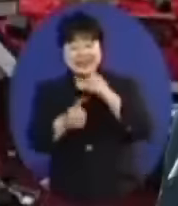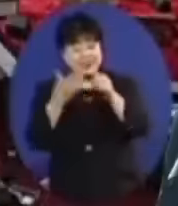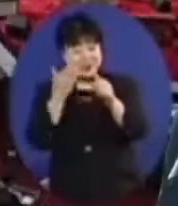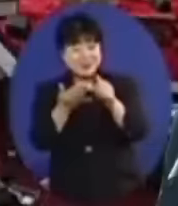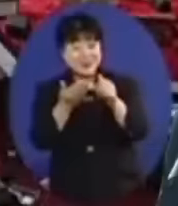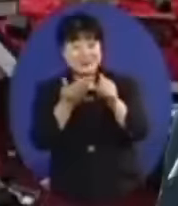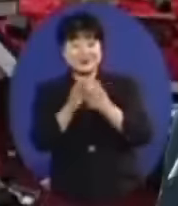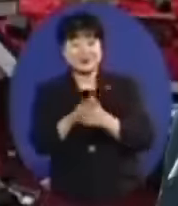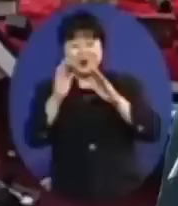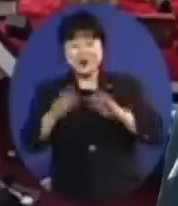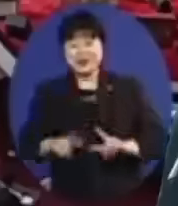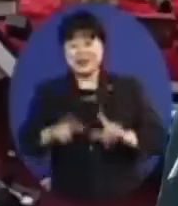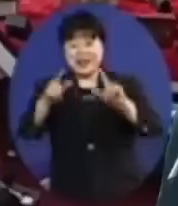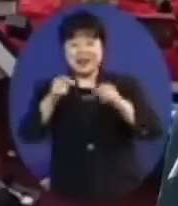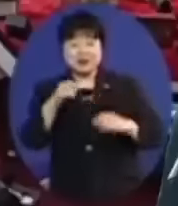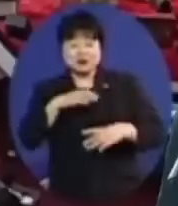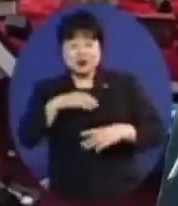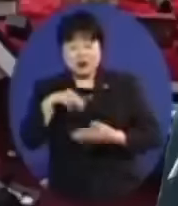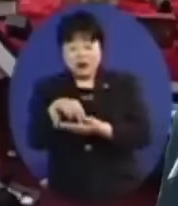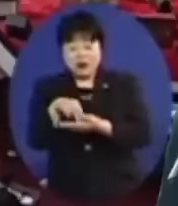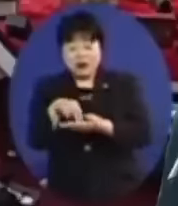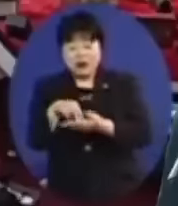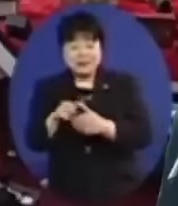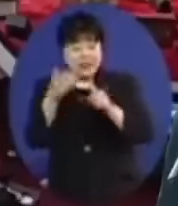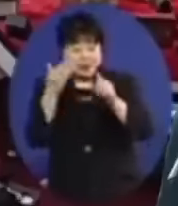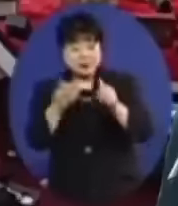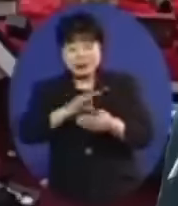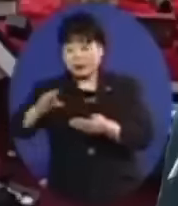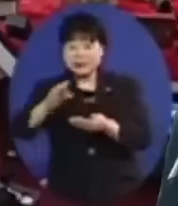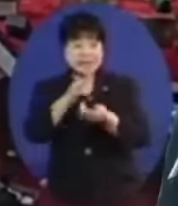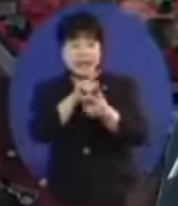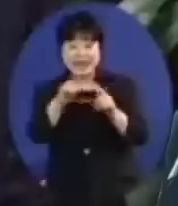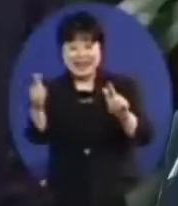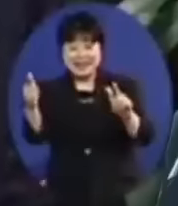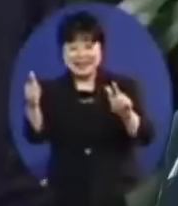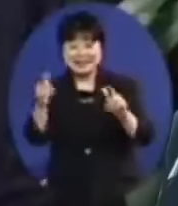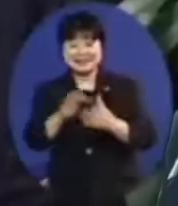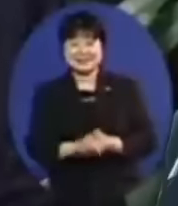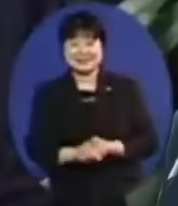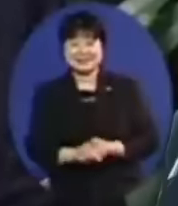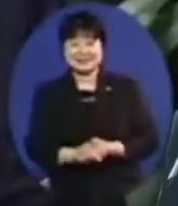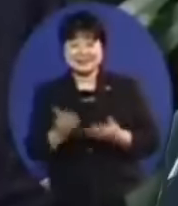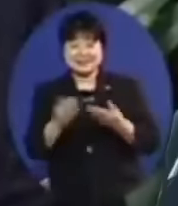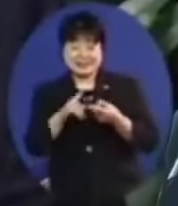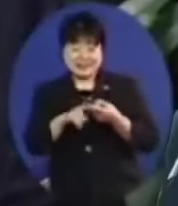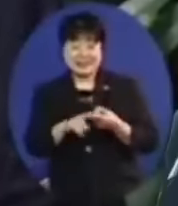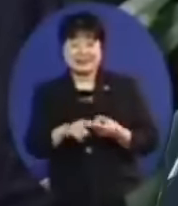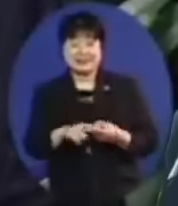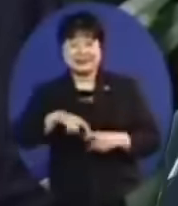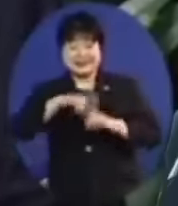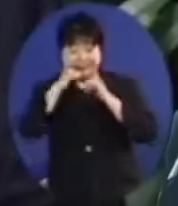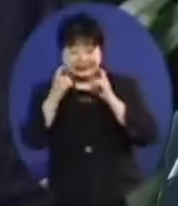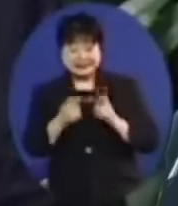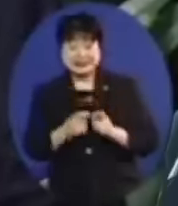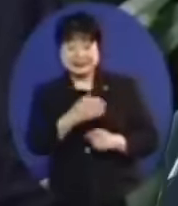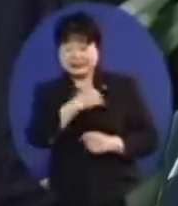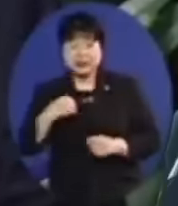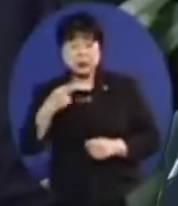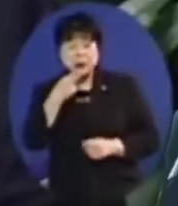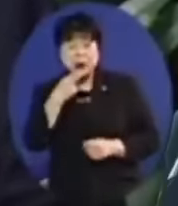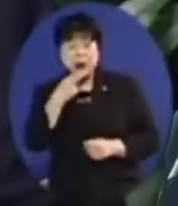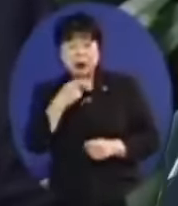하나님께서는 오늘날도 두려워 떠는 사람은 사용하지 않습니다. 무슨 일에도 여러분 자신이 없고 두렵고 떨리면